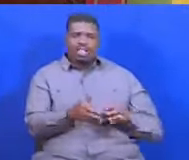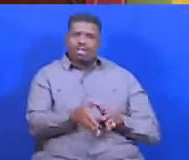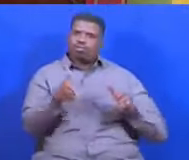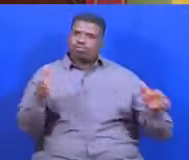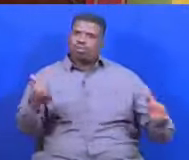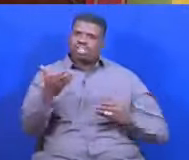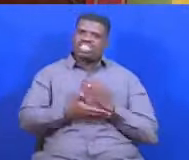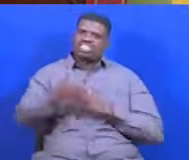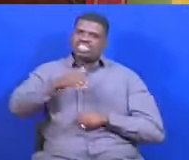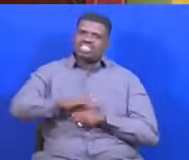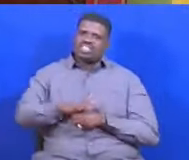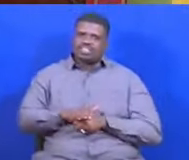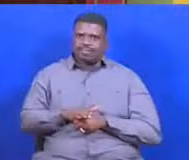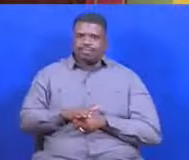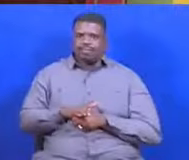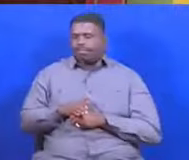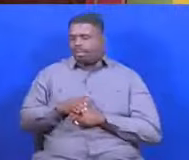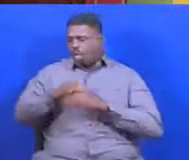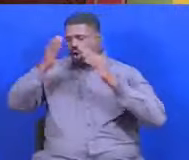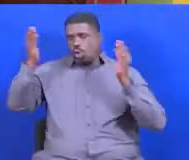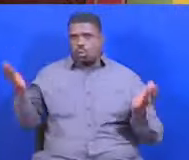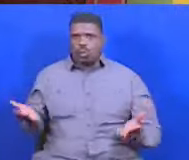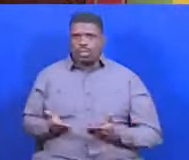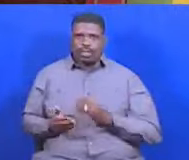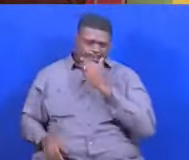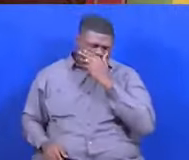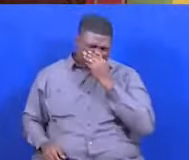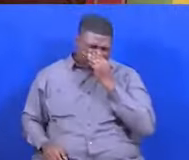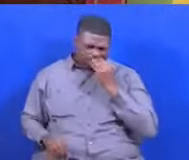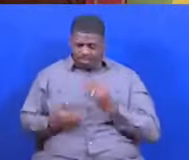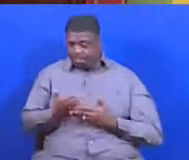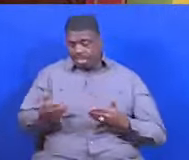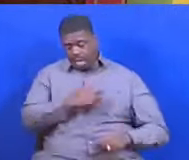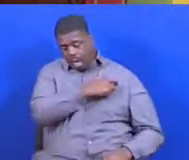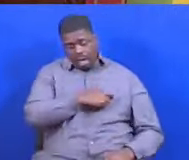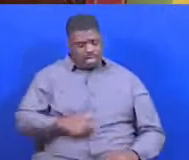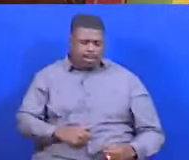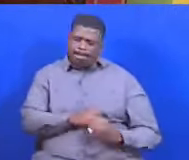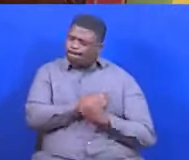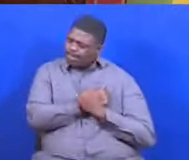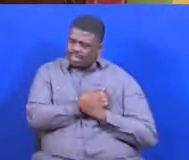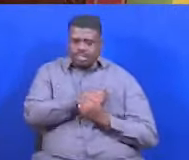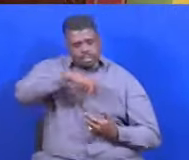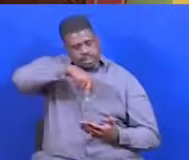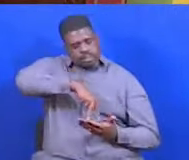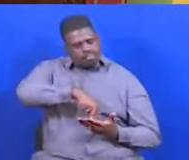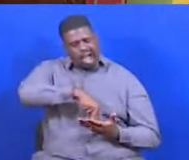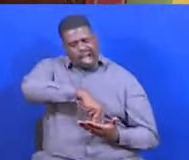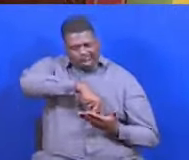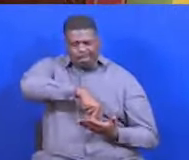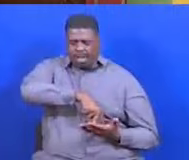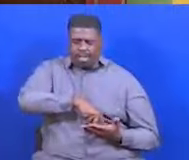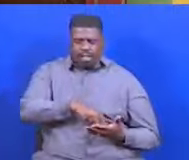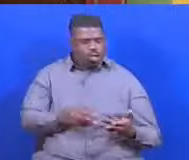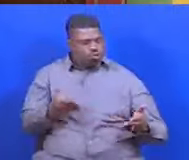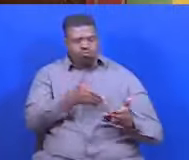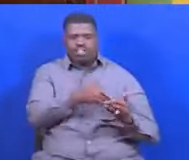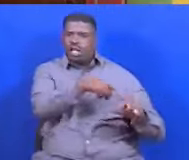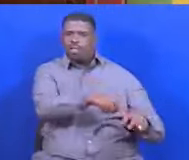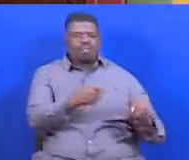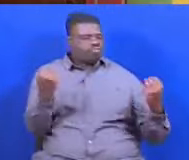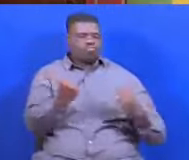nyingi duniani. Bila Mheshimiwa Rais wetu kipenzi kusimama kwa uwezo wake wa Mungu aliyomjalia tusingefika hapa